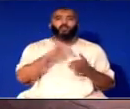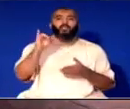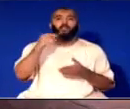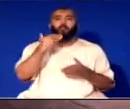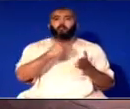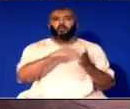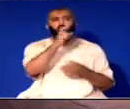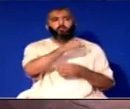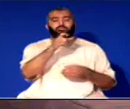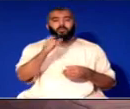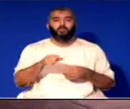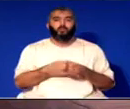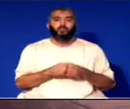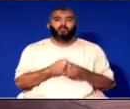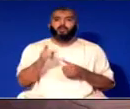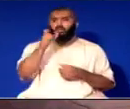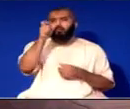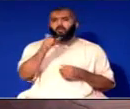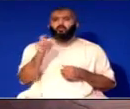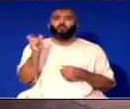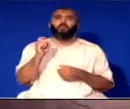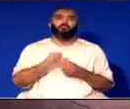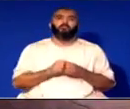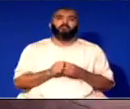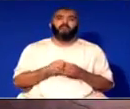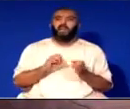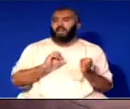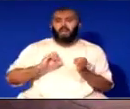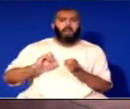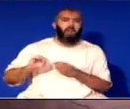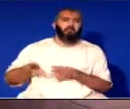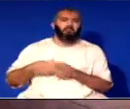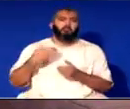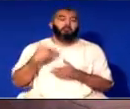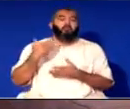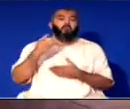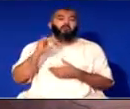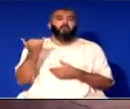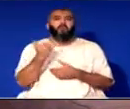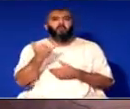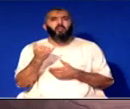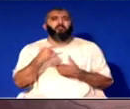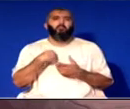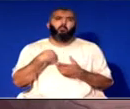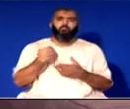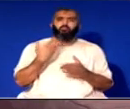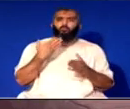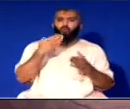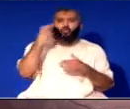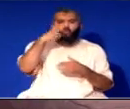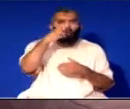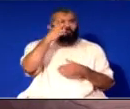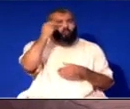فيستلزم هذا الكمال أن الإنسان يترك ما لا يعنيه. ما معنى هذا الكلام؟ من حسن إسلام المرء تركه ما لا يعنيه،